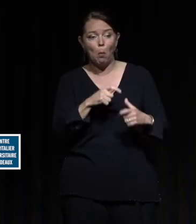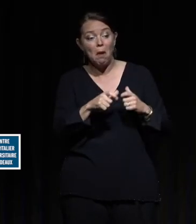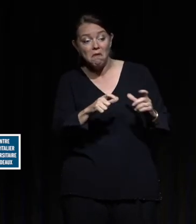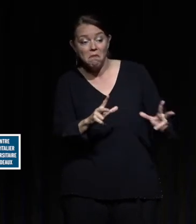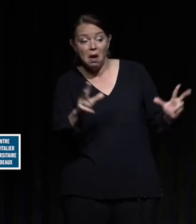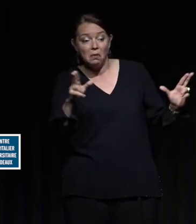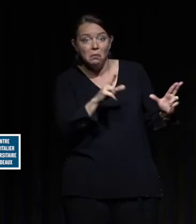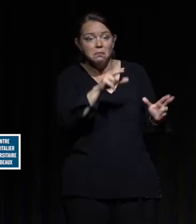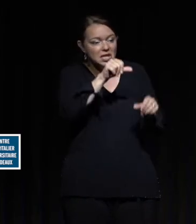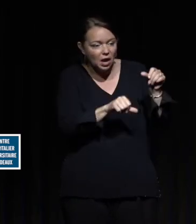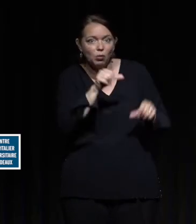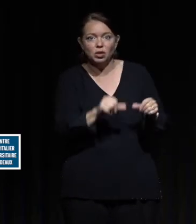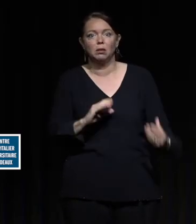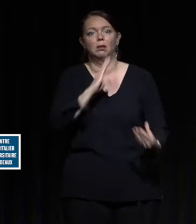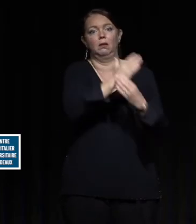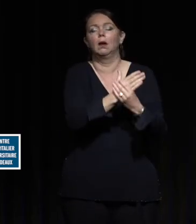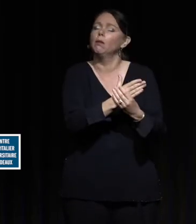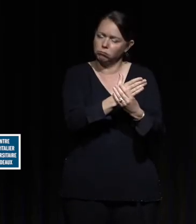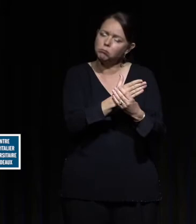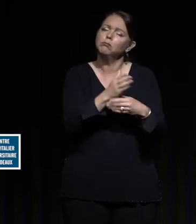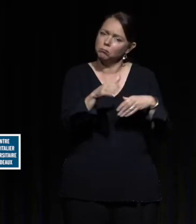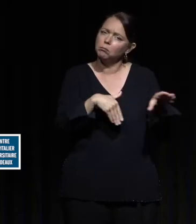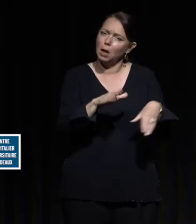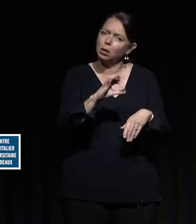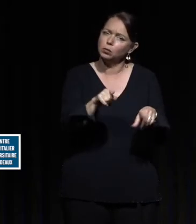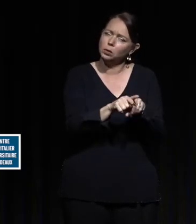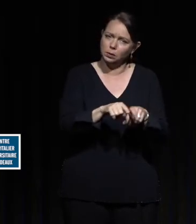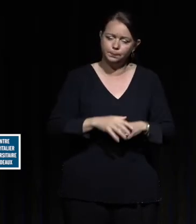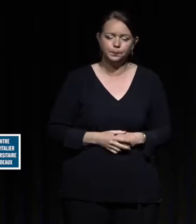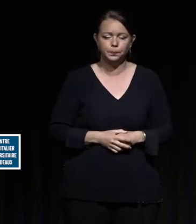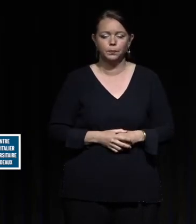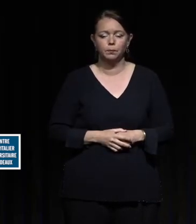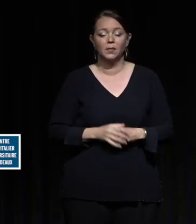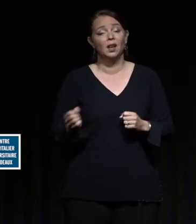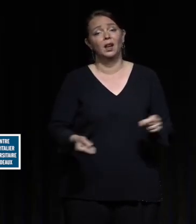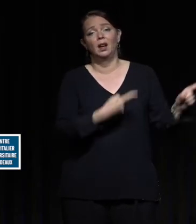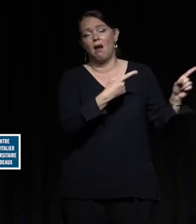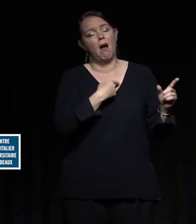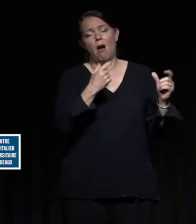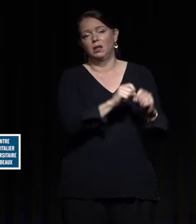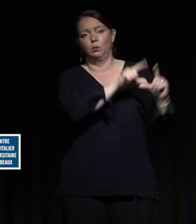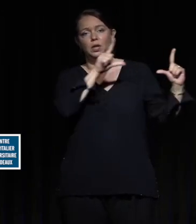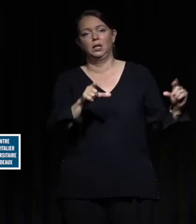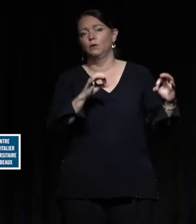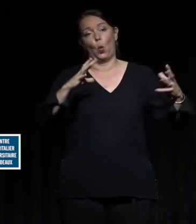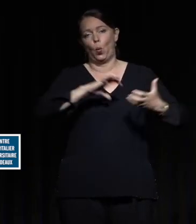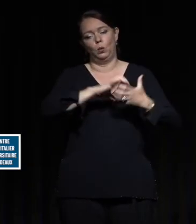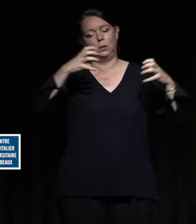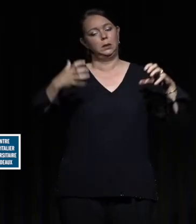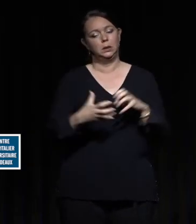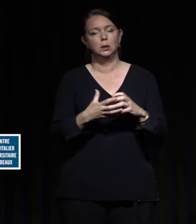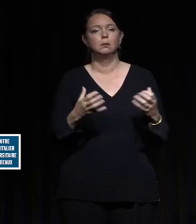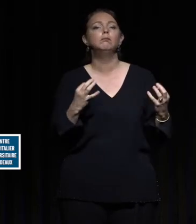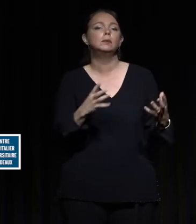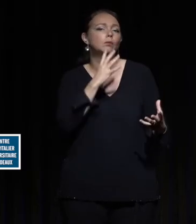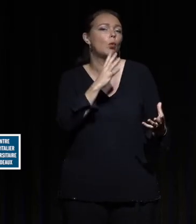a quand même aussi le mérite d'être efficace. Ce qu'on peut dire, cette diapositive est un peu trop compliquée par rapport à un exposé du type